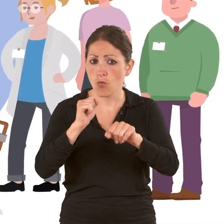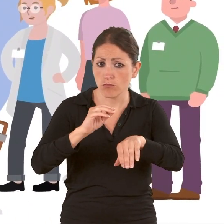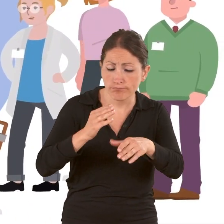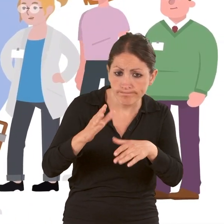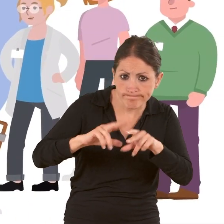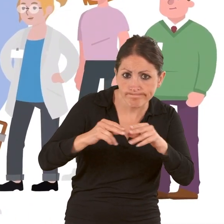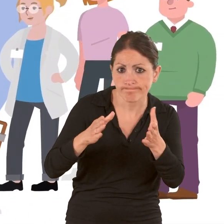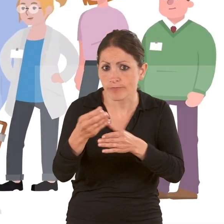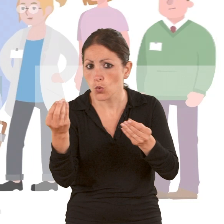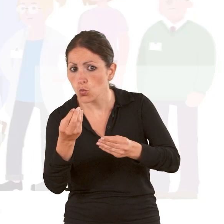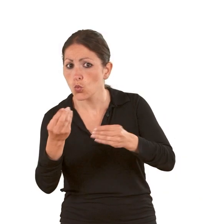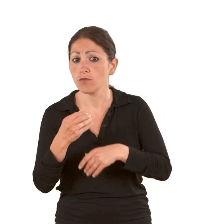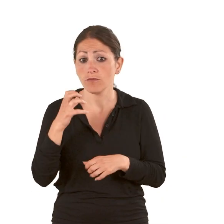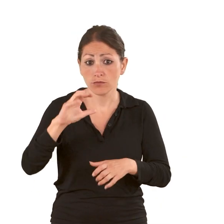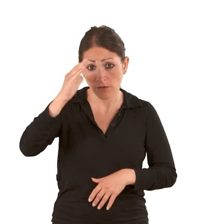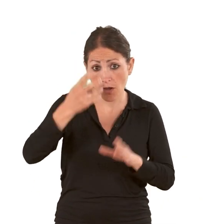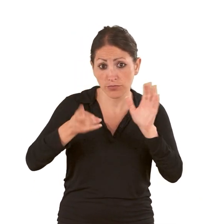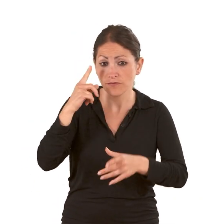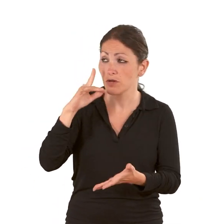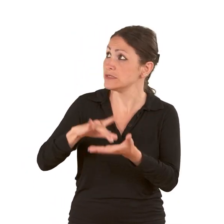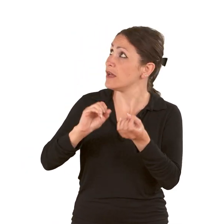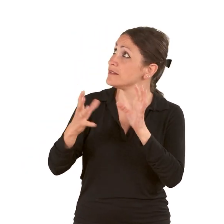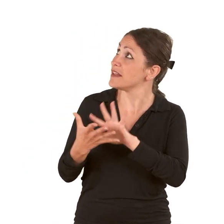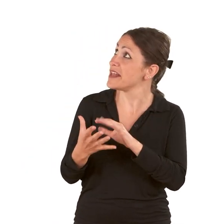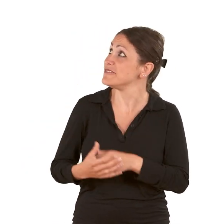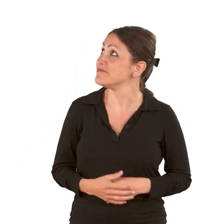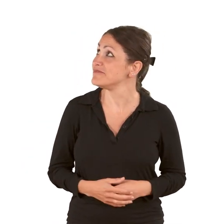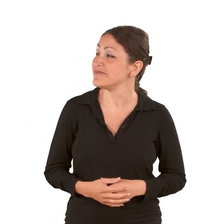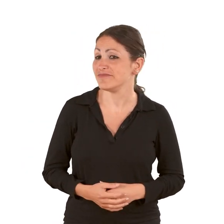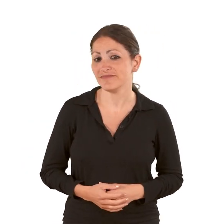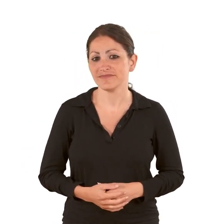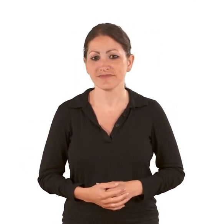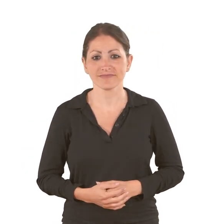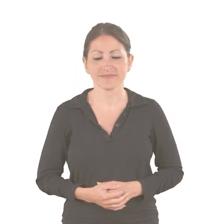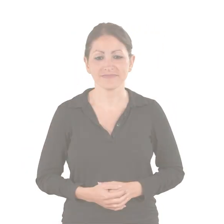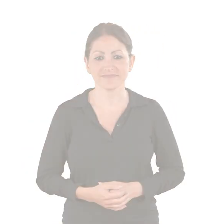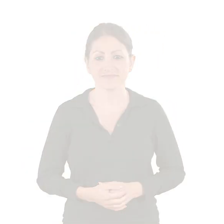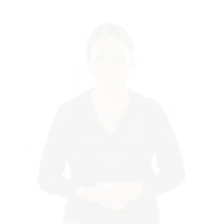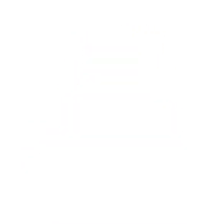orienter et vous conseiller. Pour en savoir plus, rendez-vous sur notre site sansgene.com.